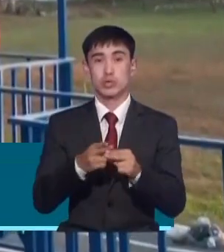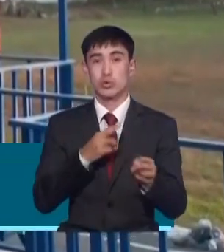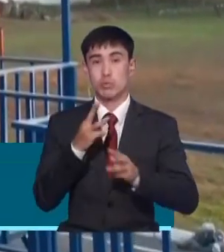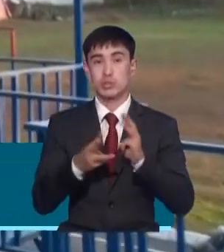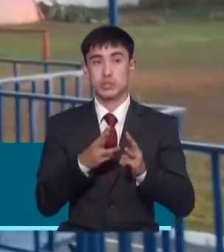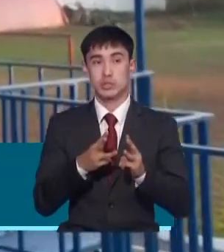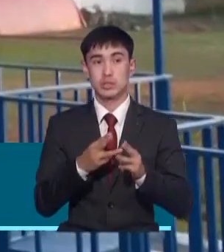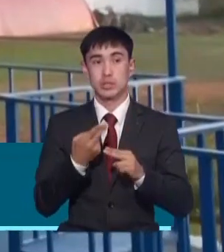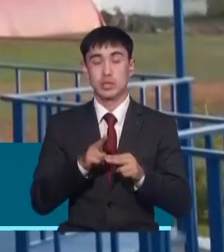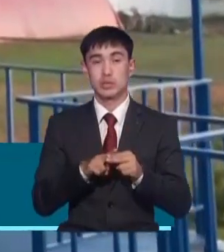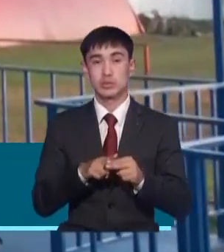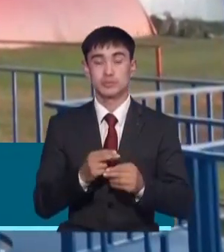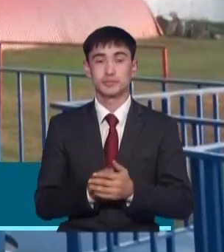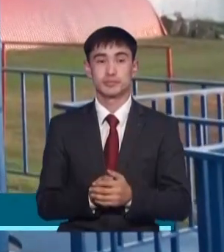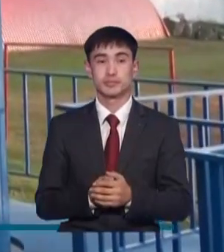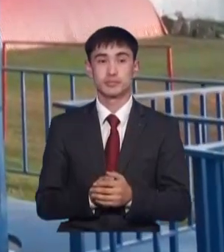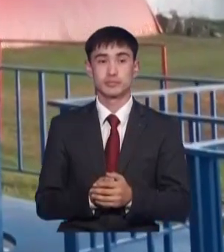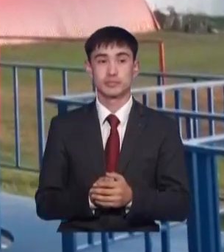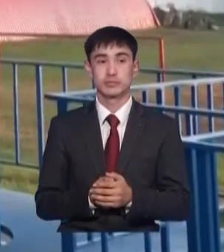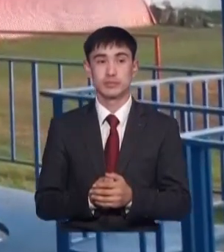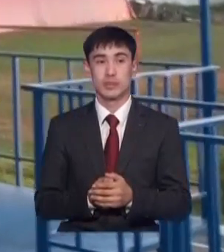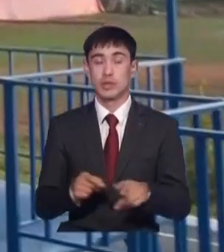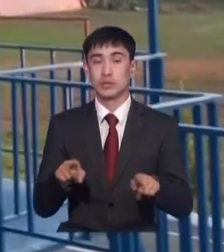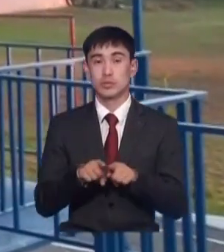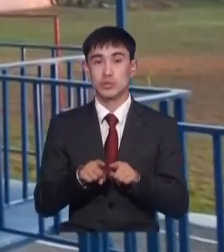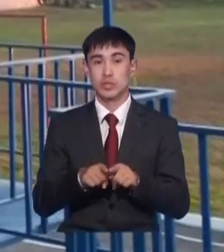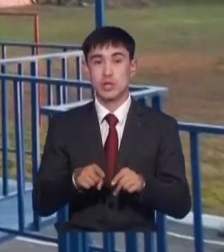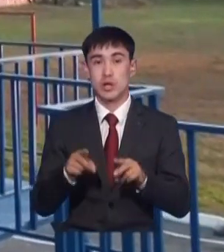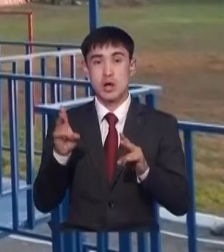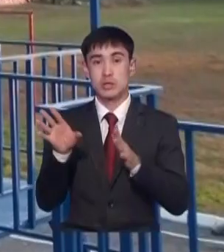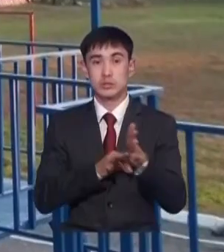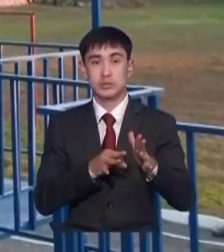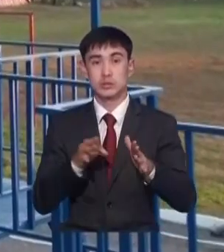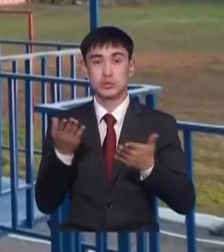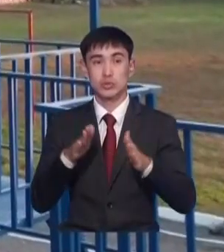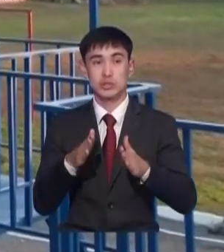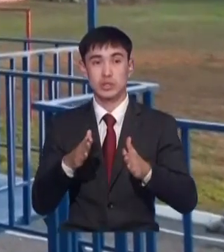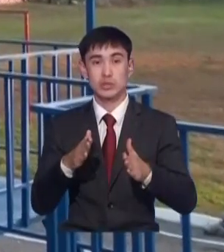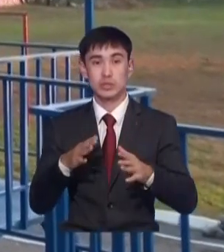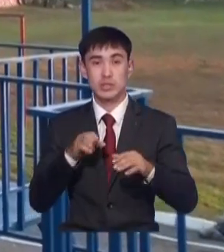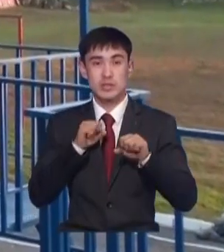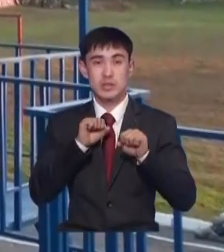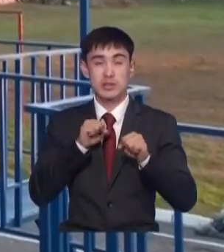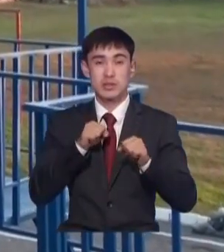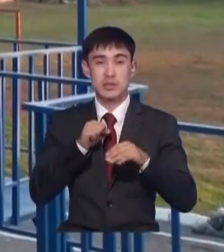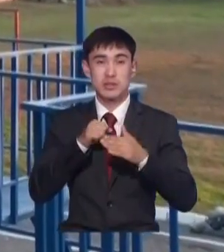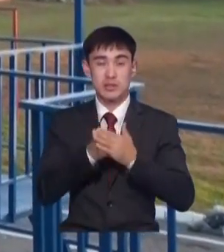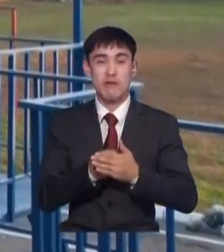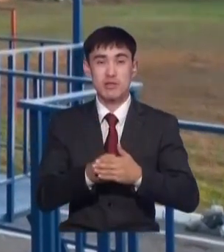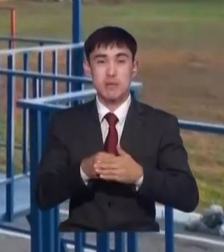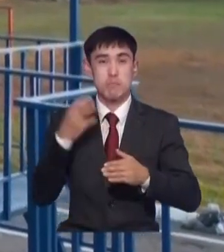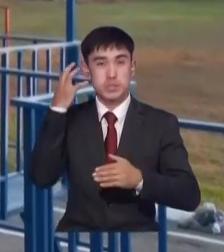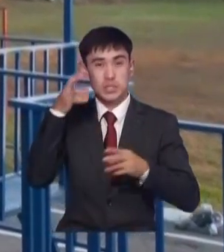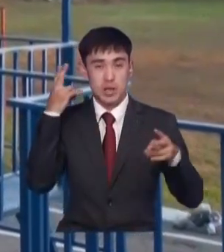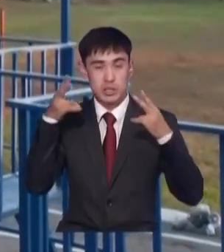пожарники, он тоже вот в экстренной ситуации, когда на тебя давят психологические факторы, то есть это